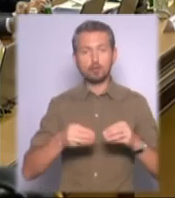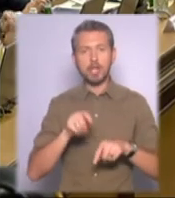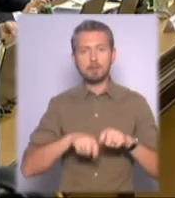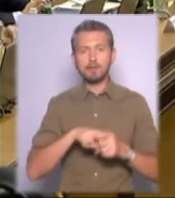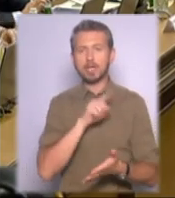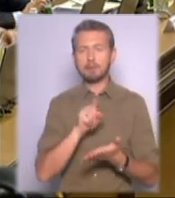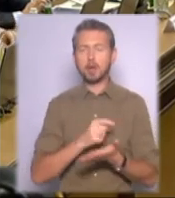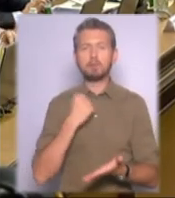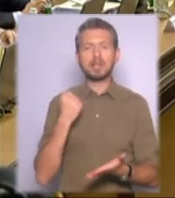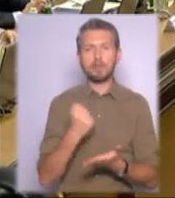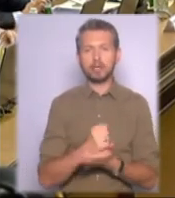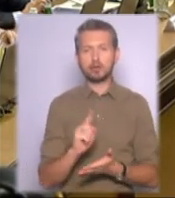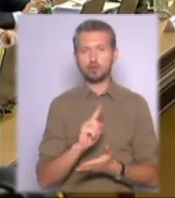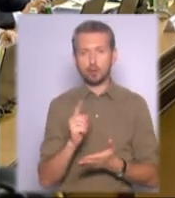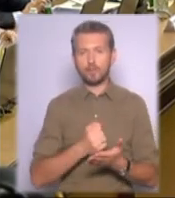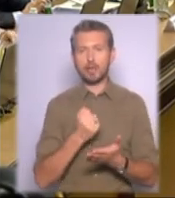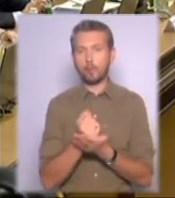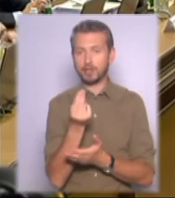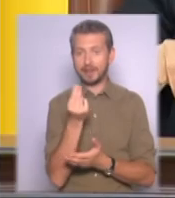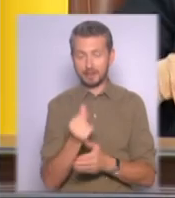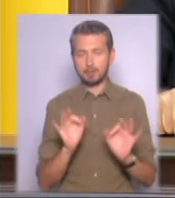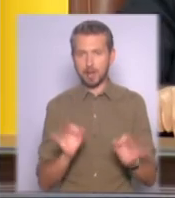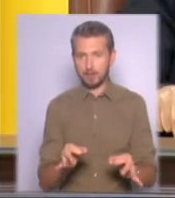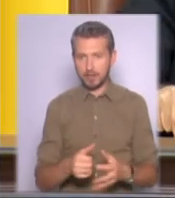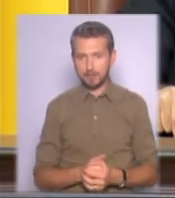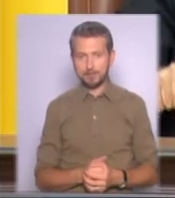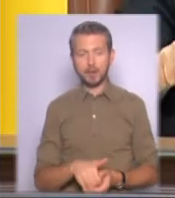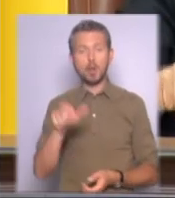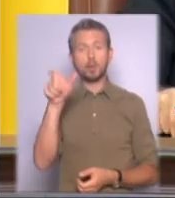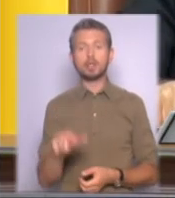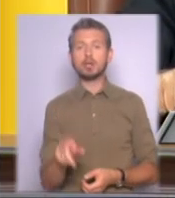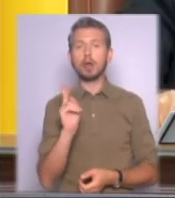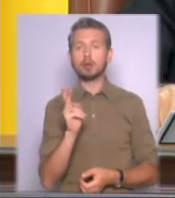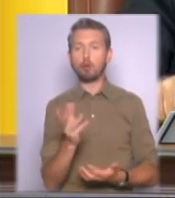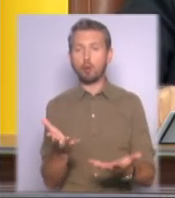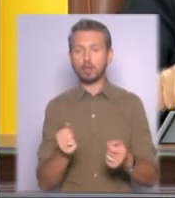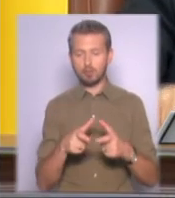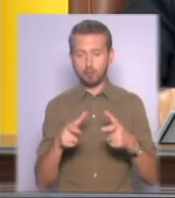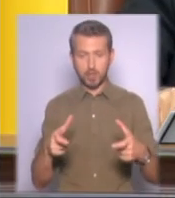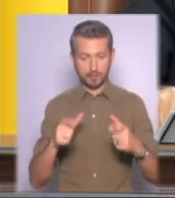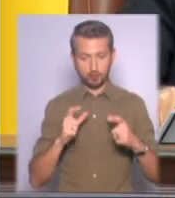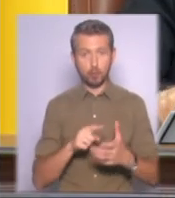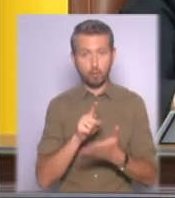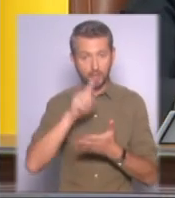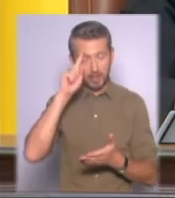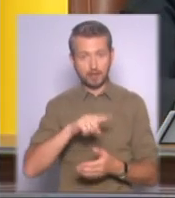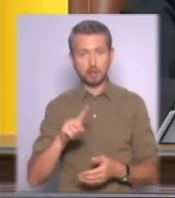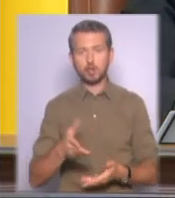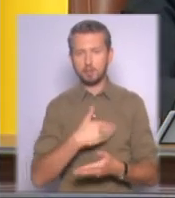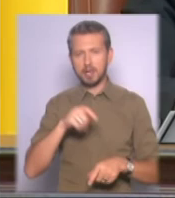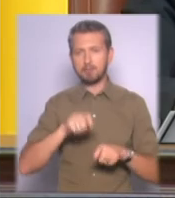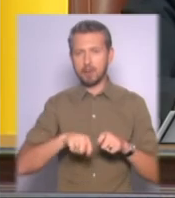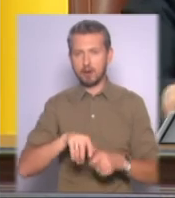мають підтвердити, що встановлені ціни виправдані. Людина, яка отримує платіжку, повинна знати, що ми